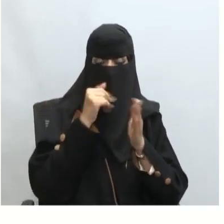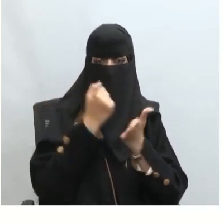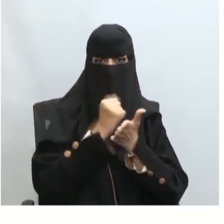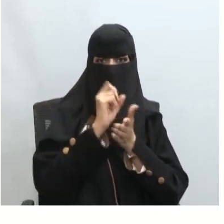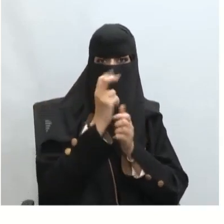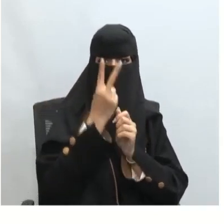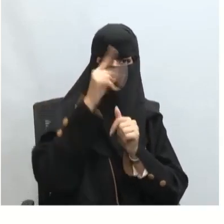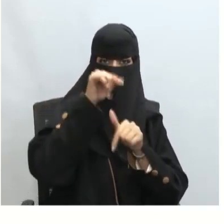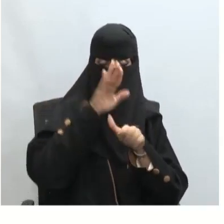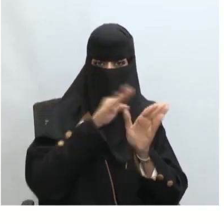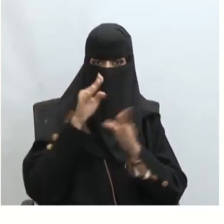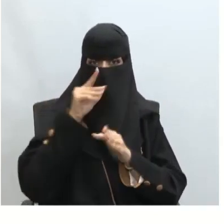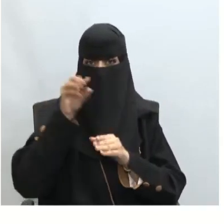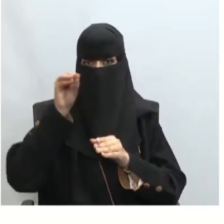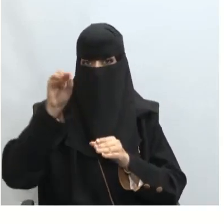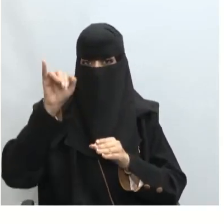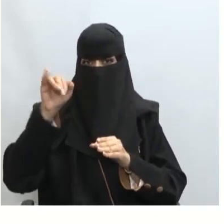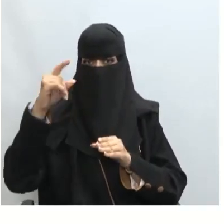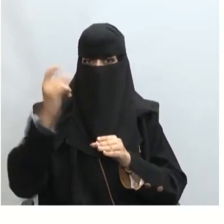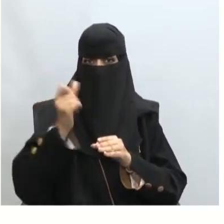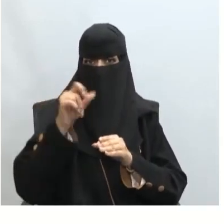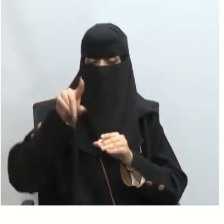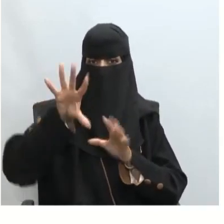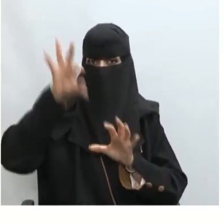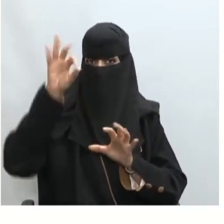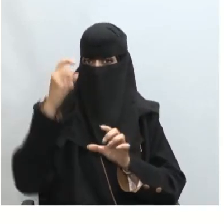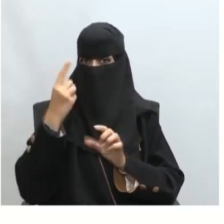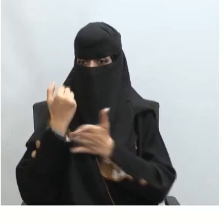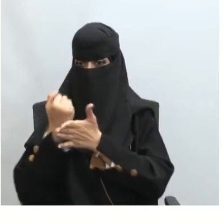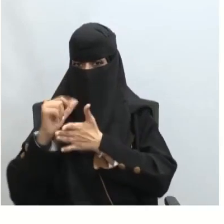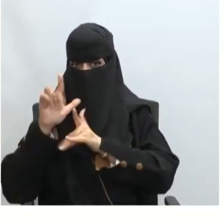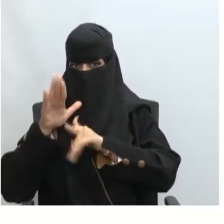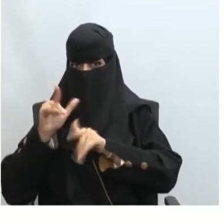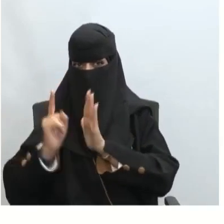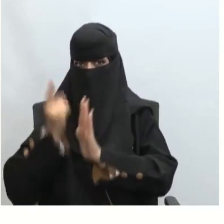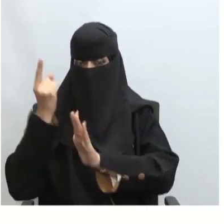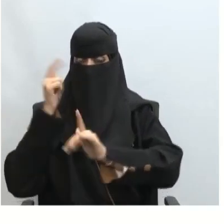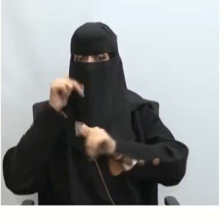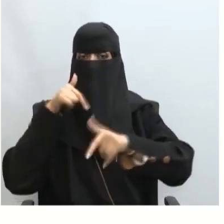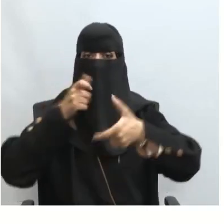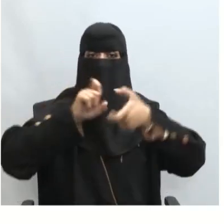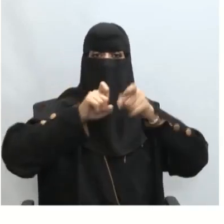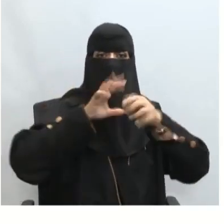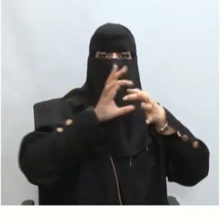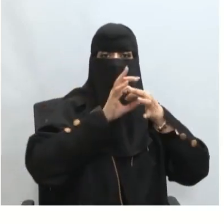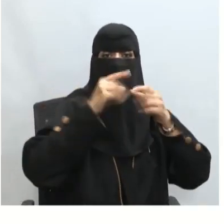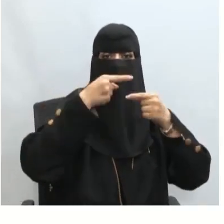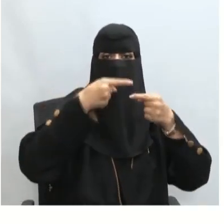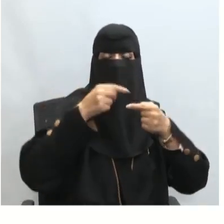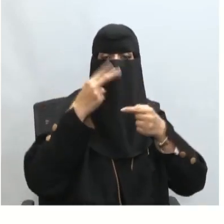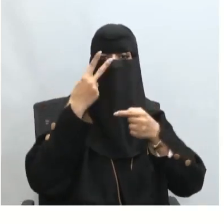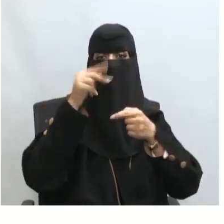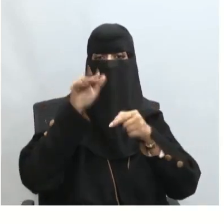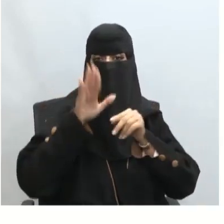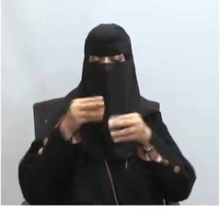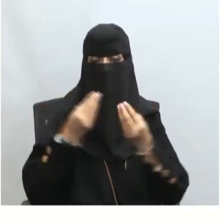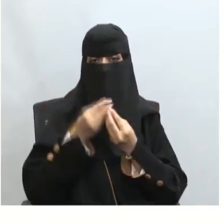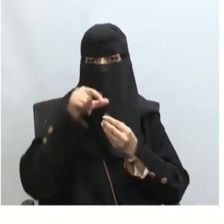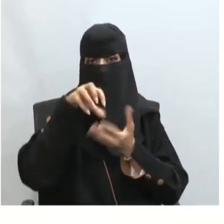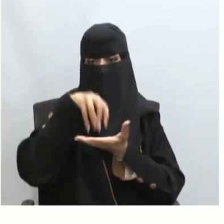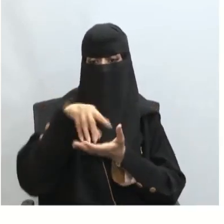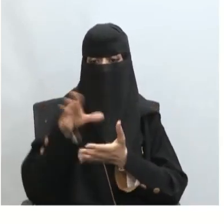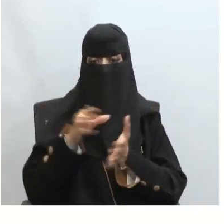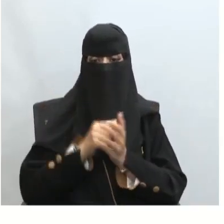الثانيه وهيدروجين واحده من ذره الكربون الاولى فتكونت الرابط الثنائيه في هذه المنطقه